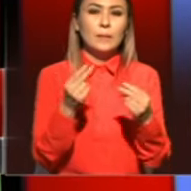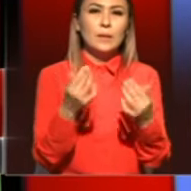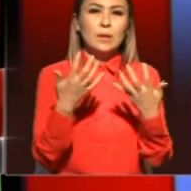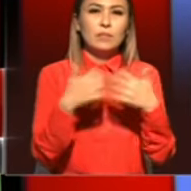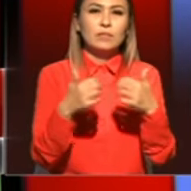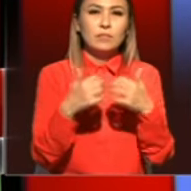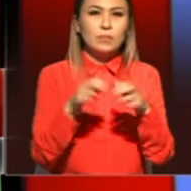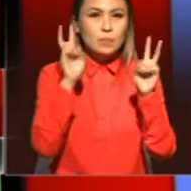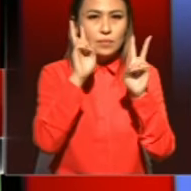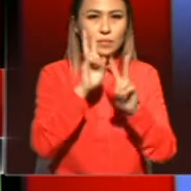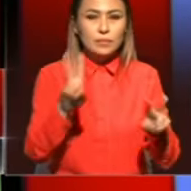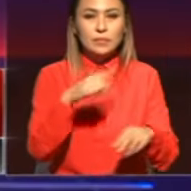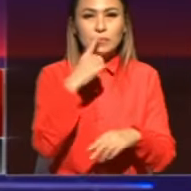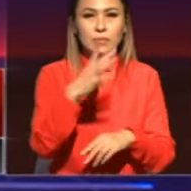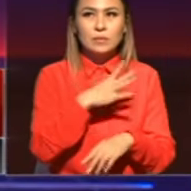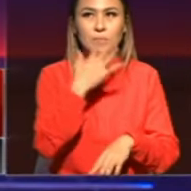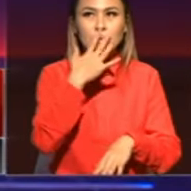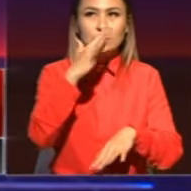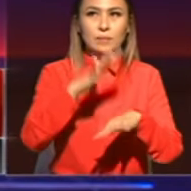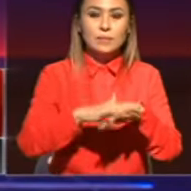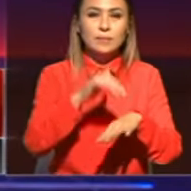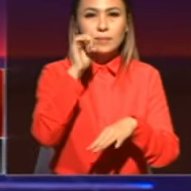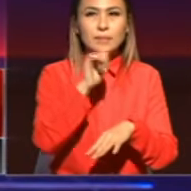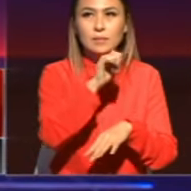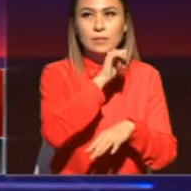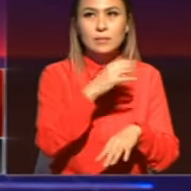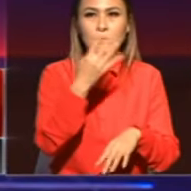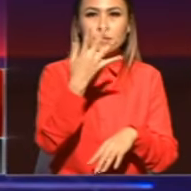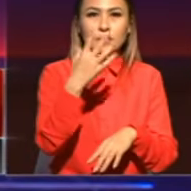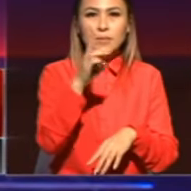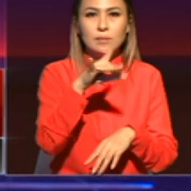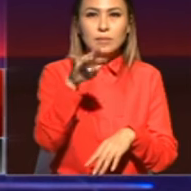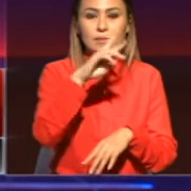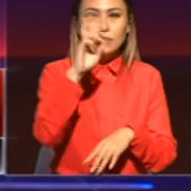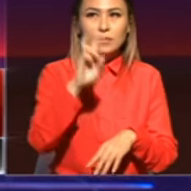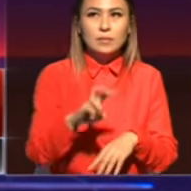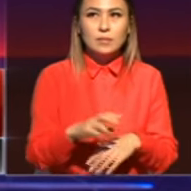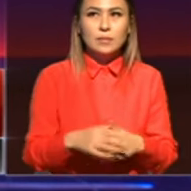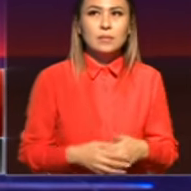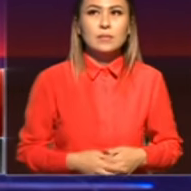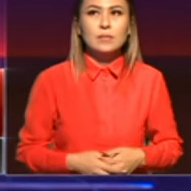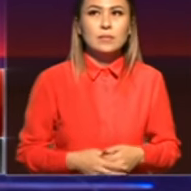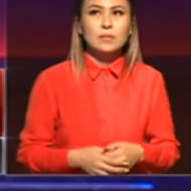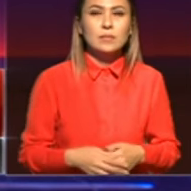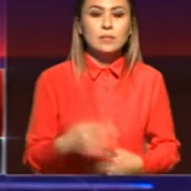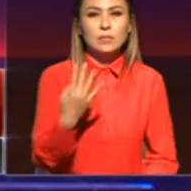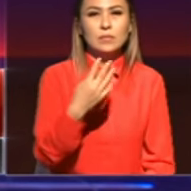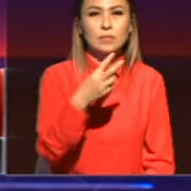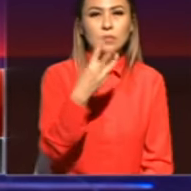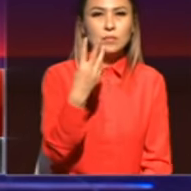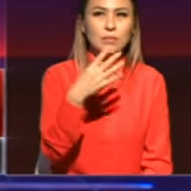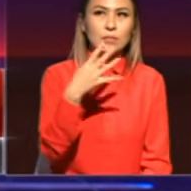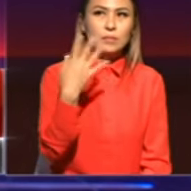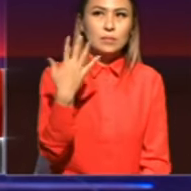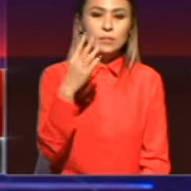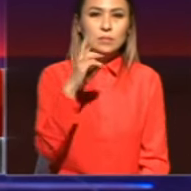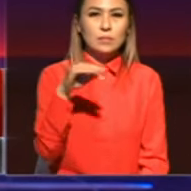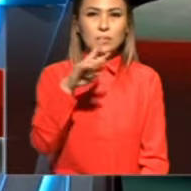екенін білмейміз деп айттық қой жаңа. Ұлттық банк жасырып отыр деп, иә. 45 миллиард доллар дедік па? 43 миллиард па? Жоқ, ол не болуы мүмкін?